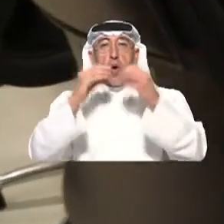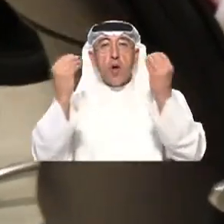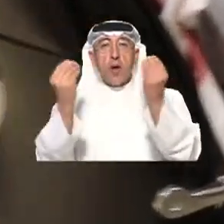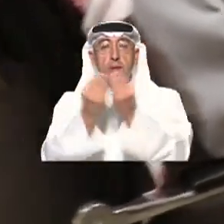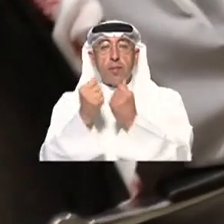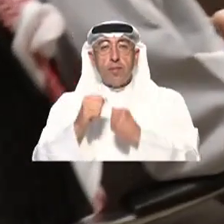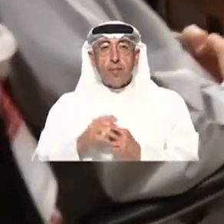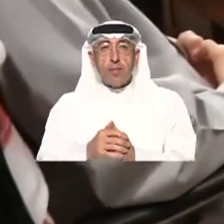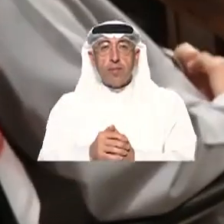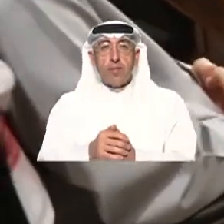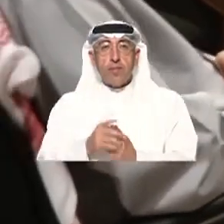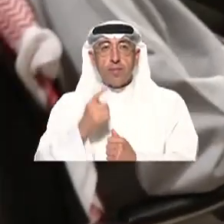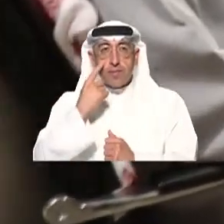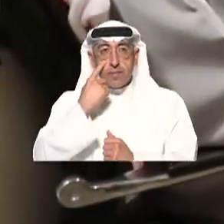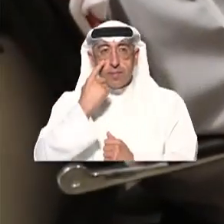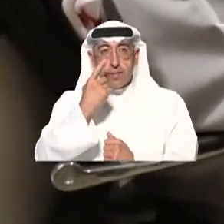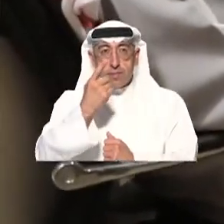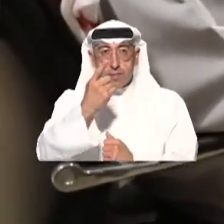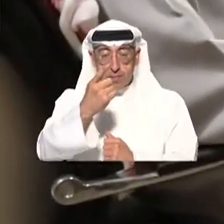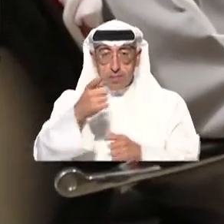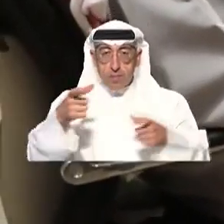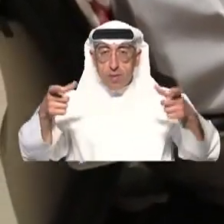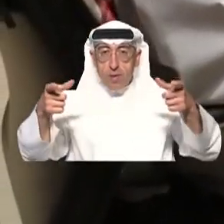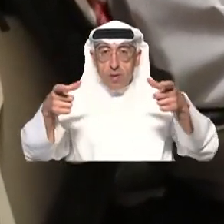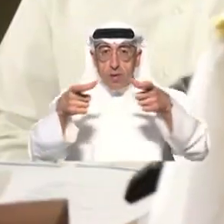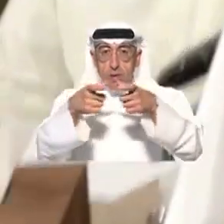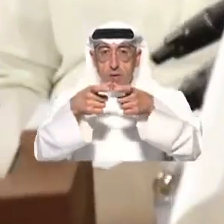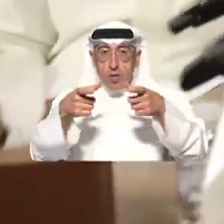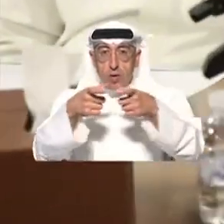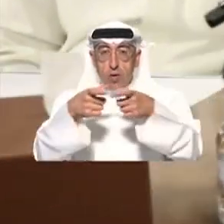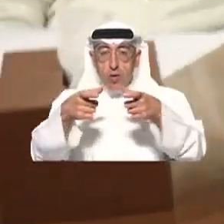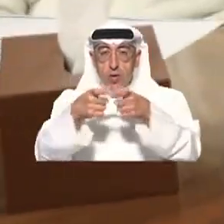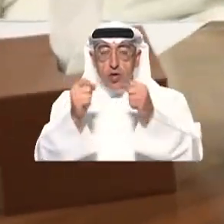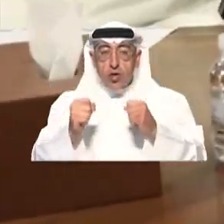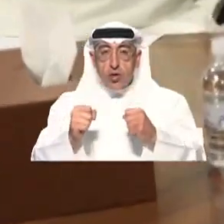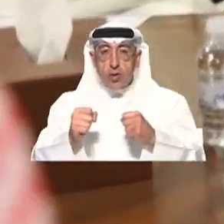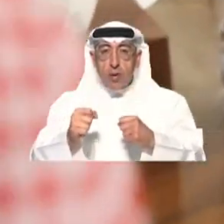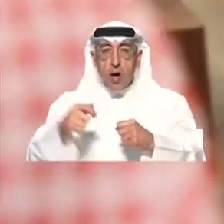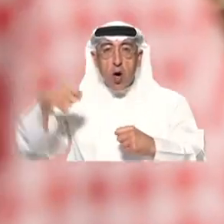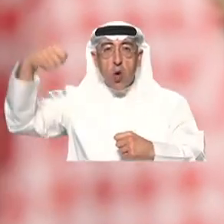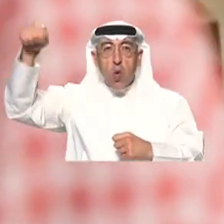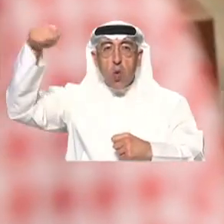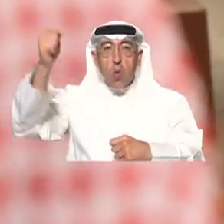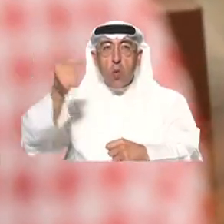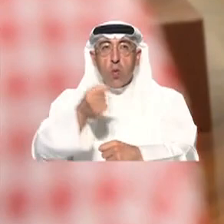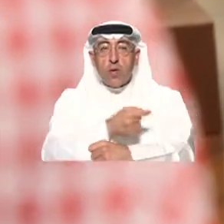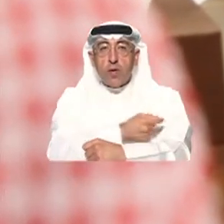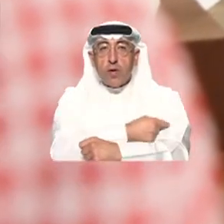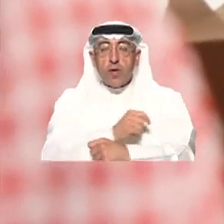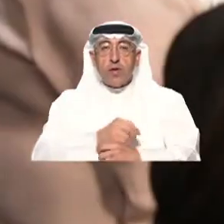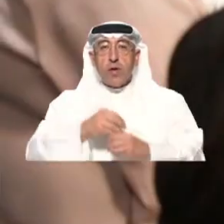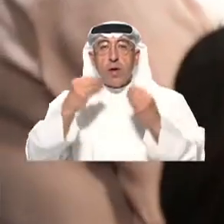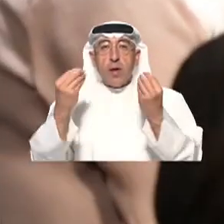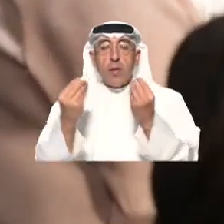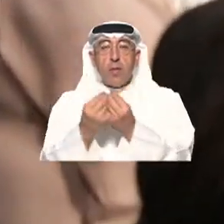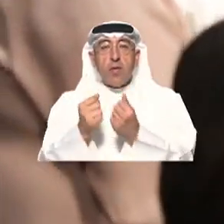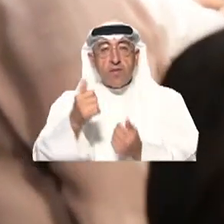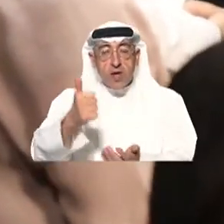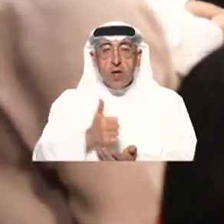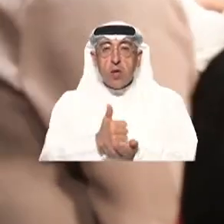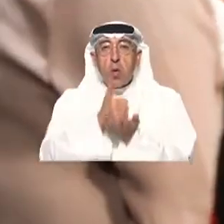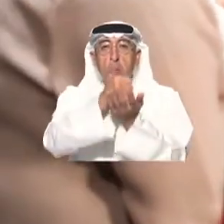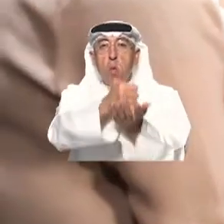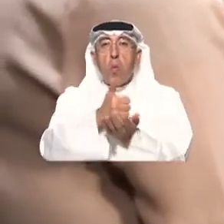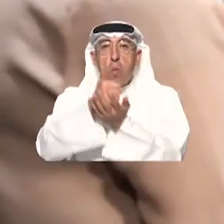بهدف إنجاح الإجراءات الاحترازية لوزارة الصحة في مكافحة انتشار فيروس كورونا المستجد، يحرص المتطوعون من الشباب